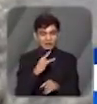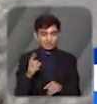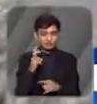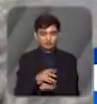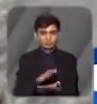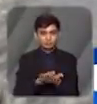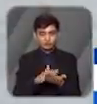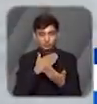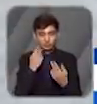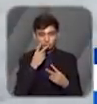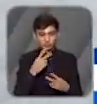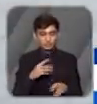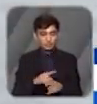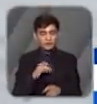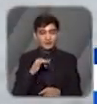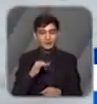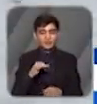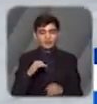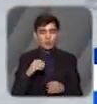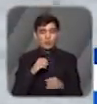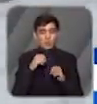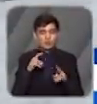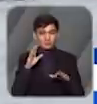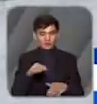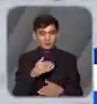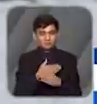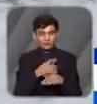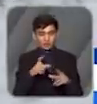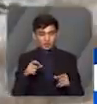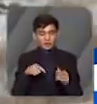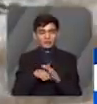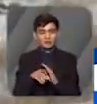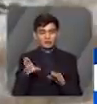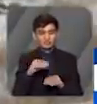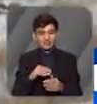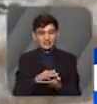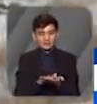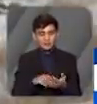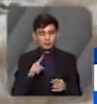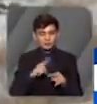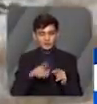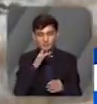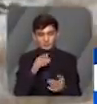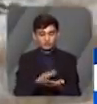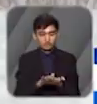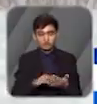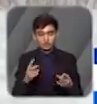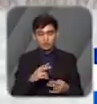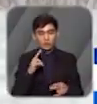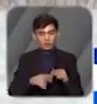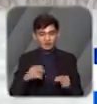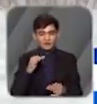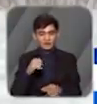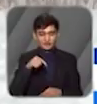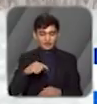көрінбейді. Төтенше жағдай мамандары қауіпті аймаққа енген ауылдардағы қалың қарды жуық арада тазалап бітіру керек дейді. Өйткені биыл